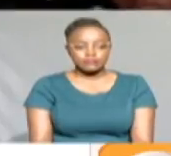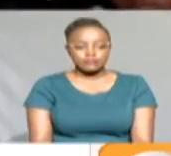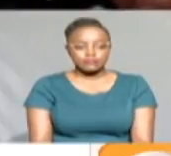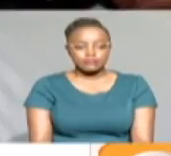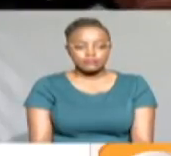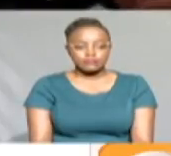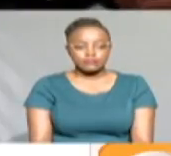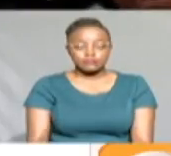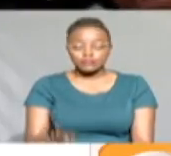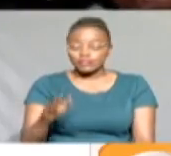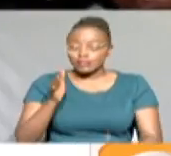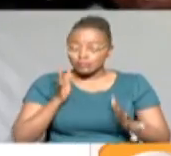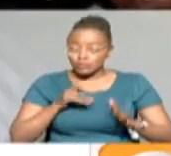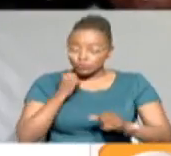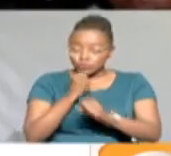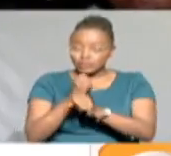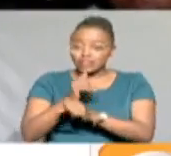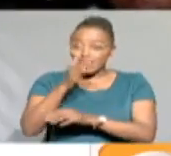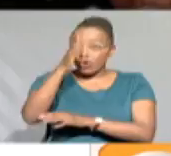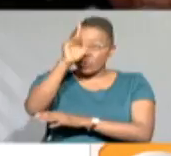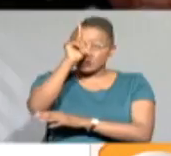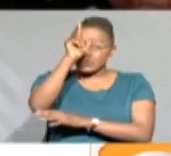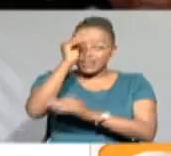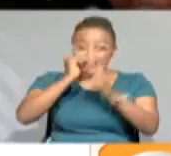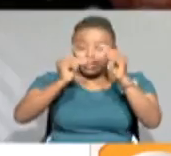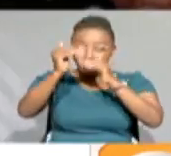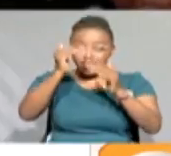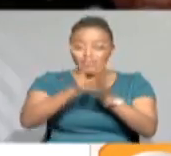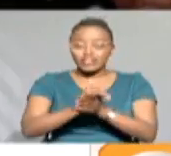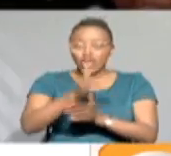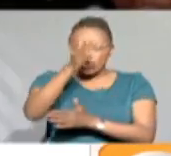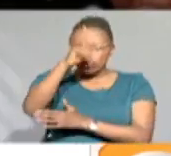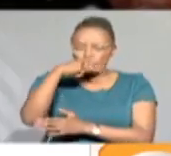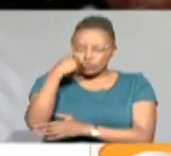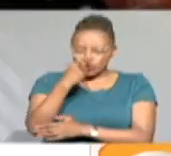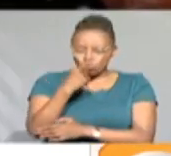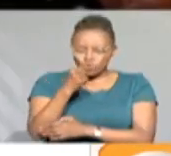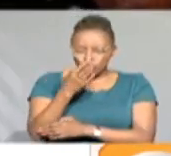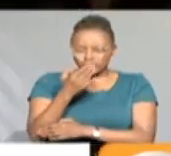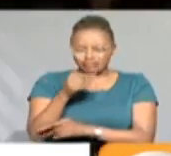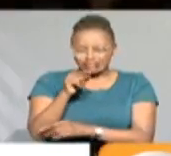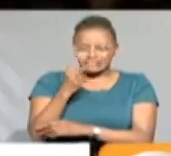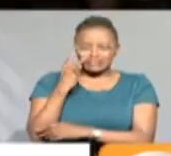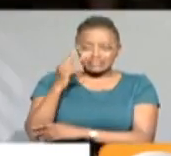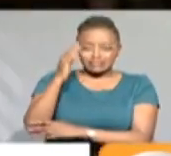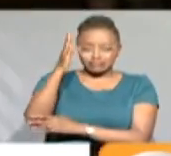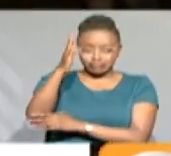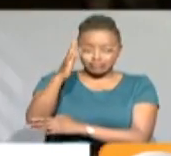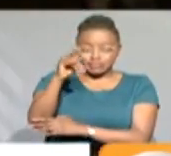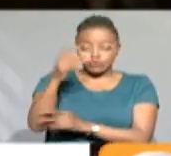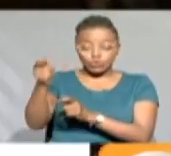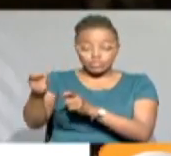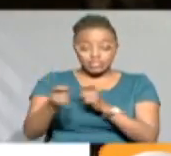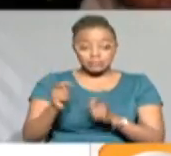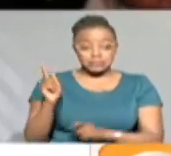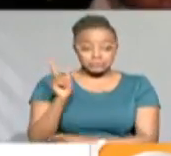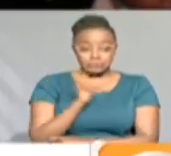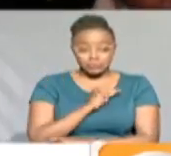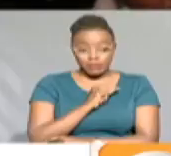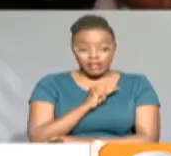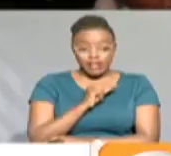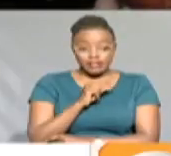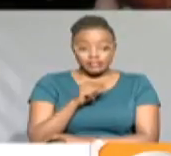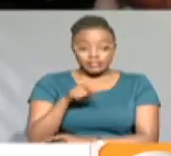mwenye amefanya hiyo kitendo Mungu aliye juu na mwenye ulipisha amuone tu akiwa juu. Alikuwa amerepiwa,